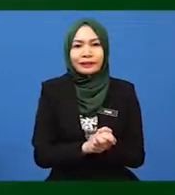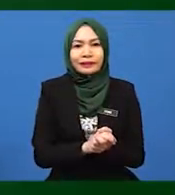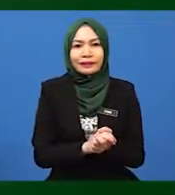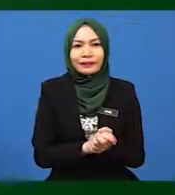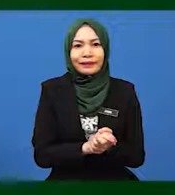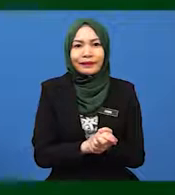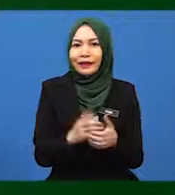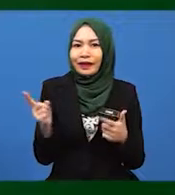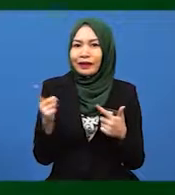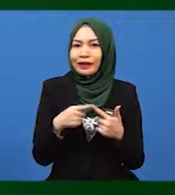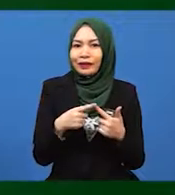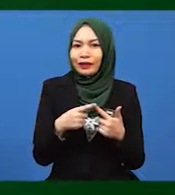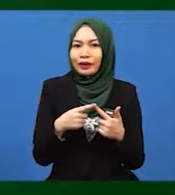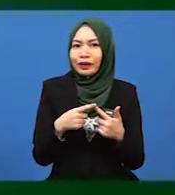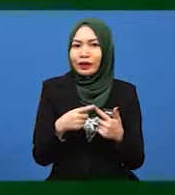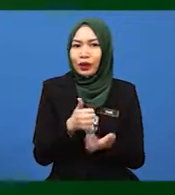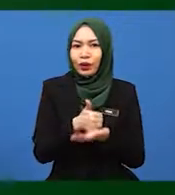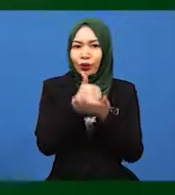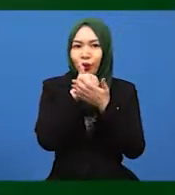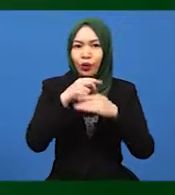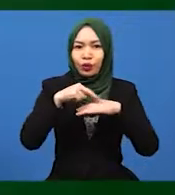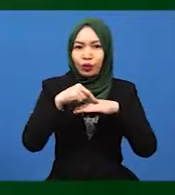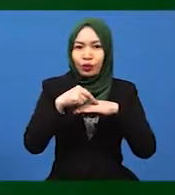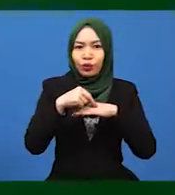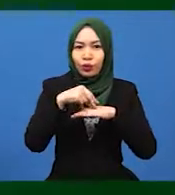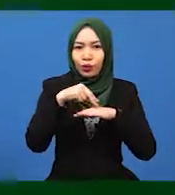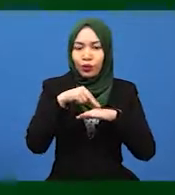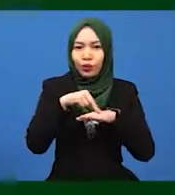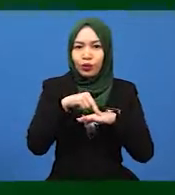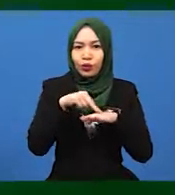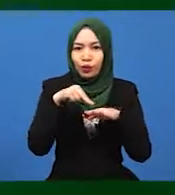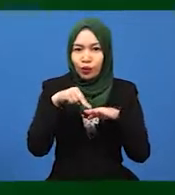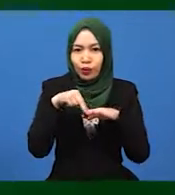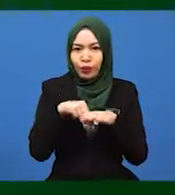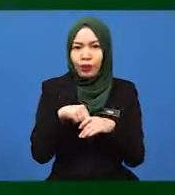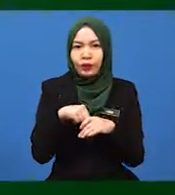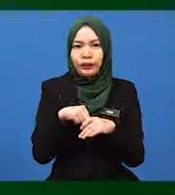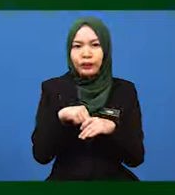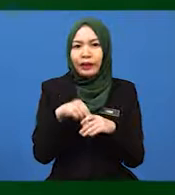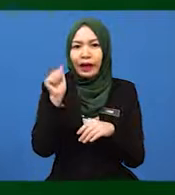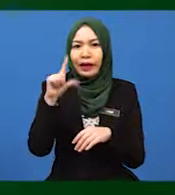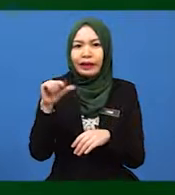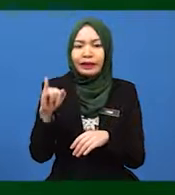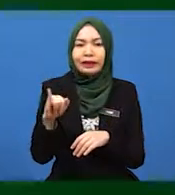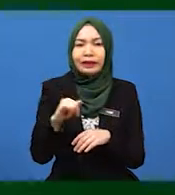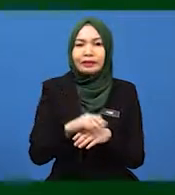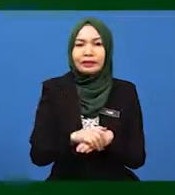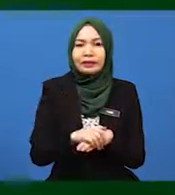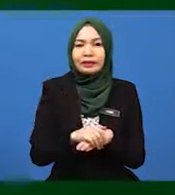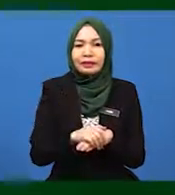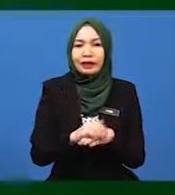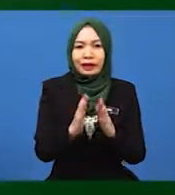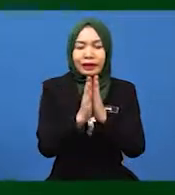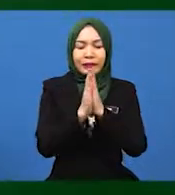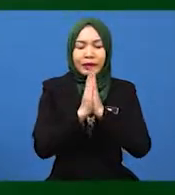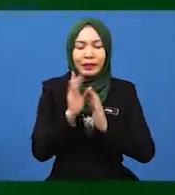Kedua, tolong turun, Ali. Ayat ini berbentuk permintaan. Kata